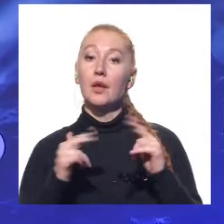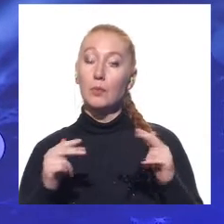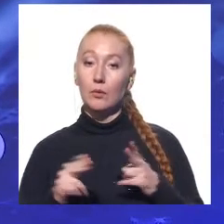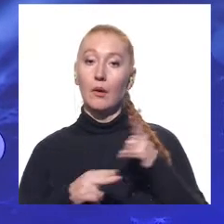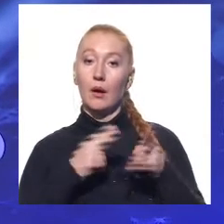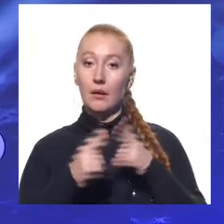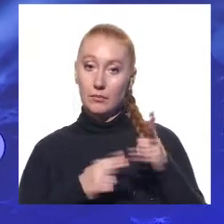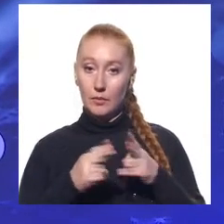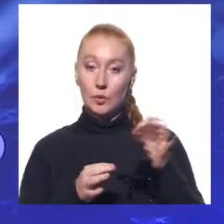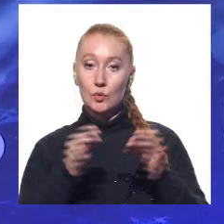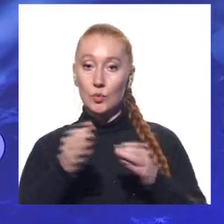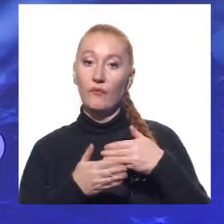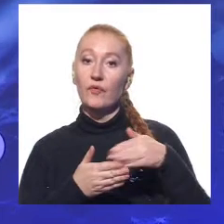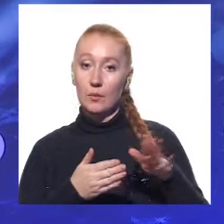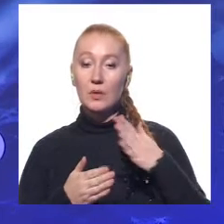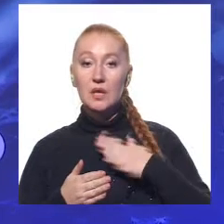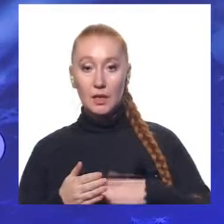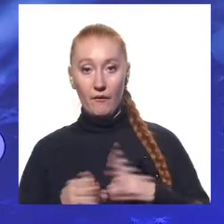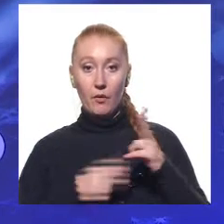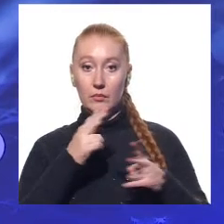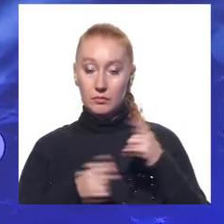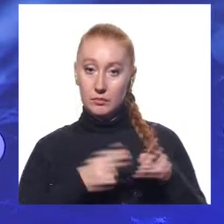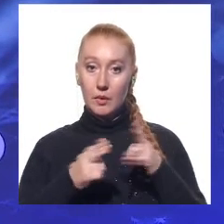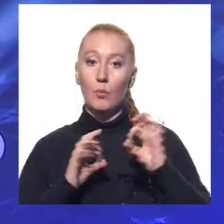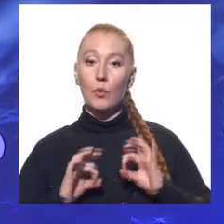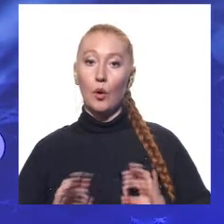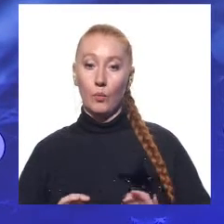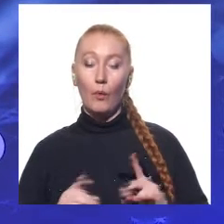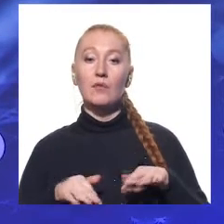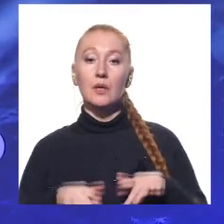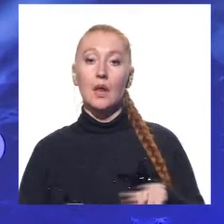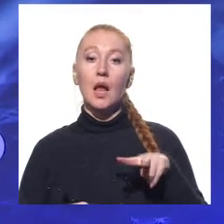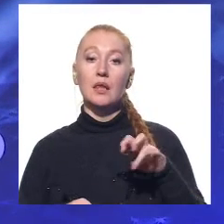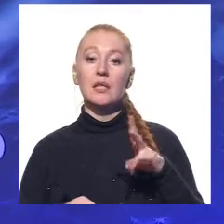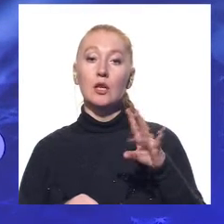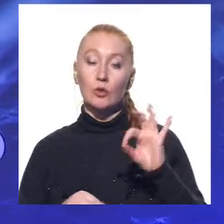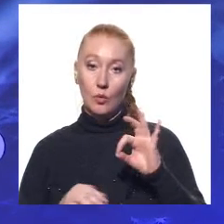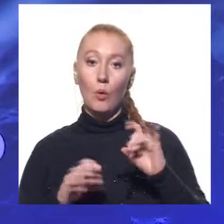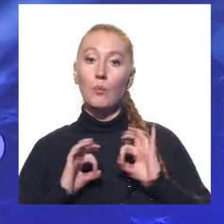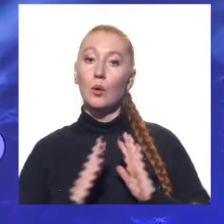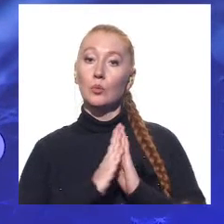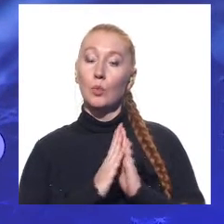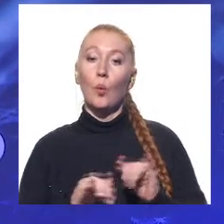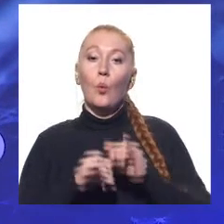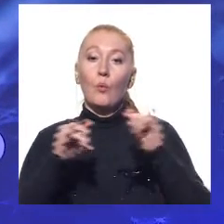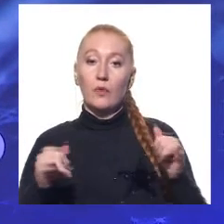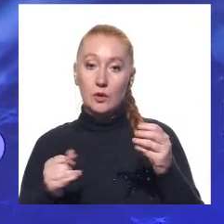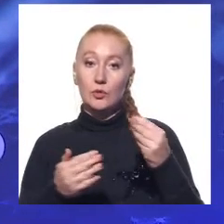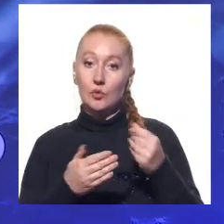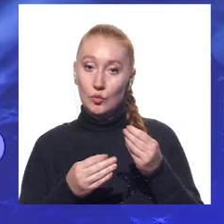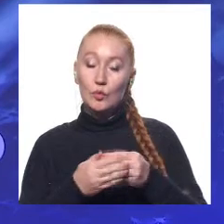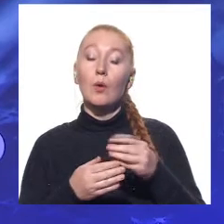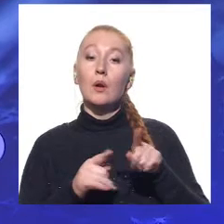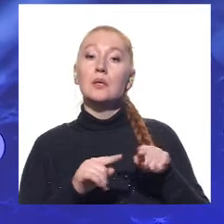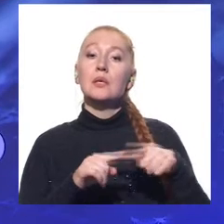Дніпровський апеляційний суд відмовив у задоволенні апеляційної скарги прокурора у справі Михайла Лисенка. Прокуратура просила збільшити суму застави